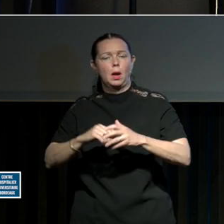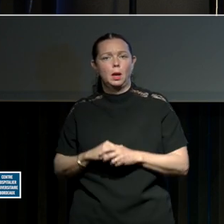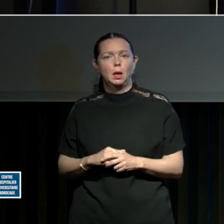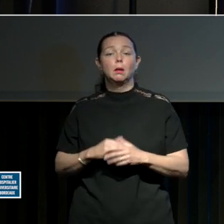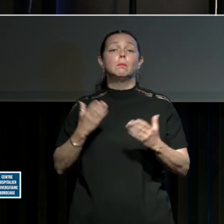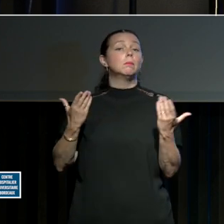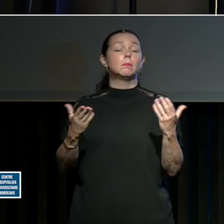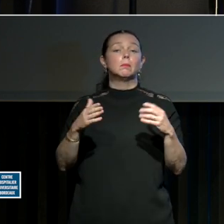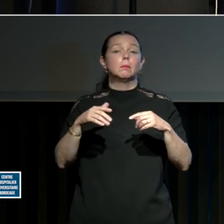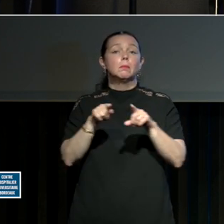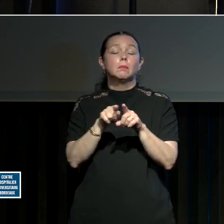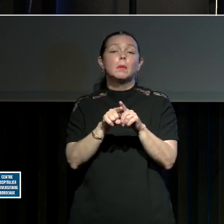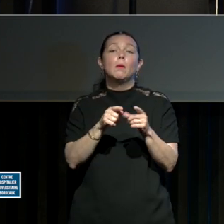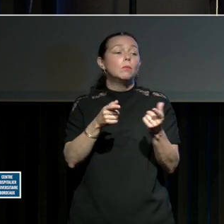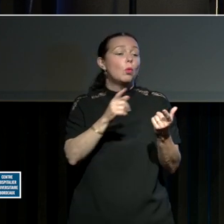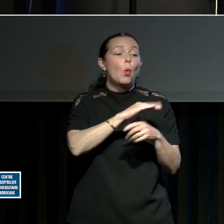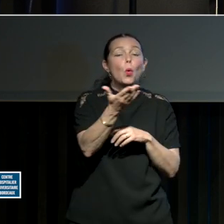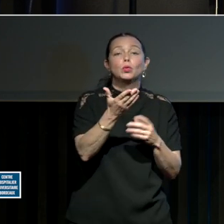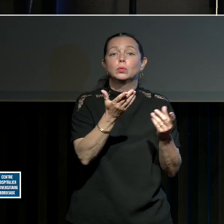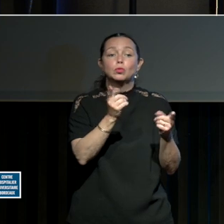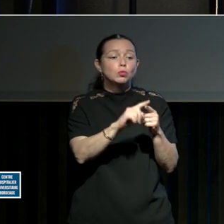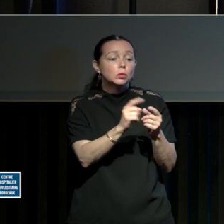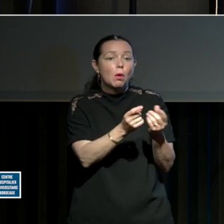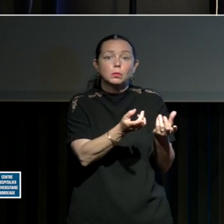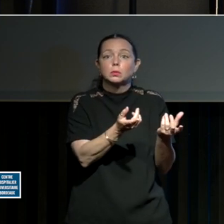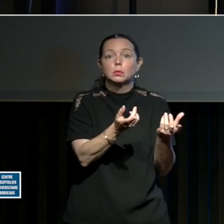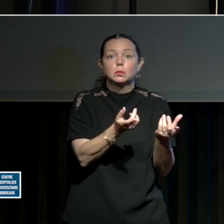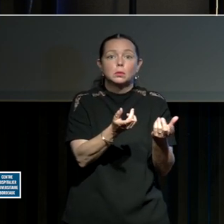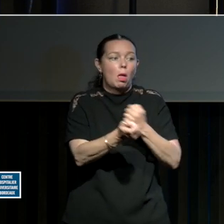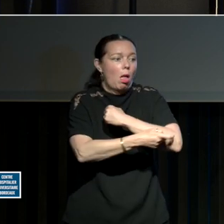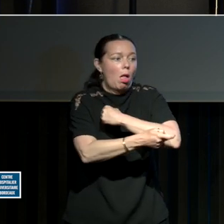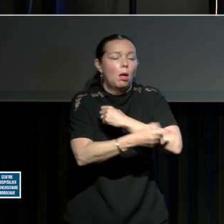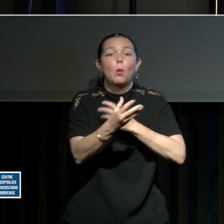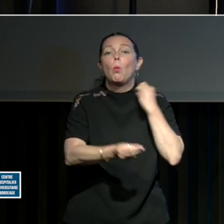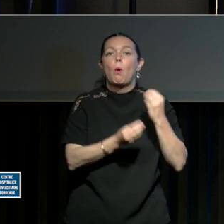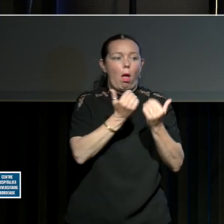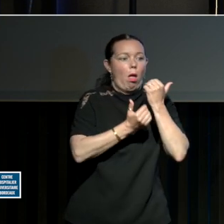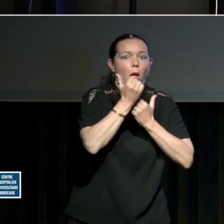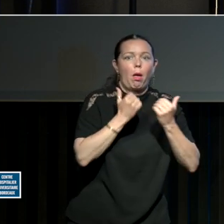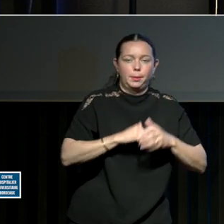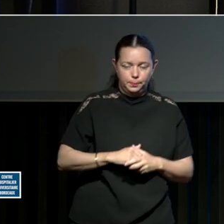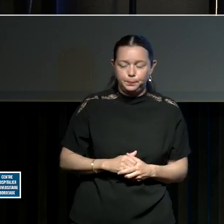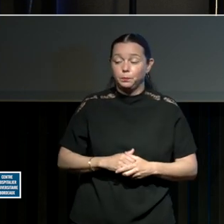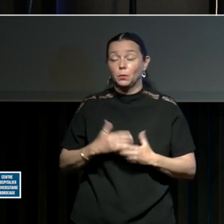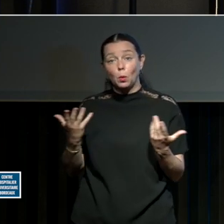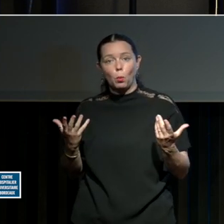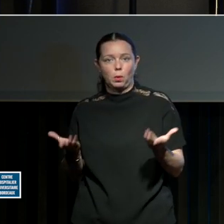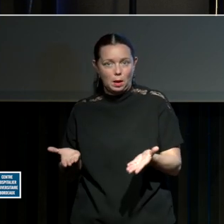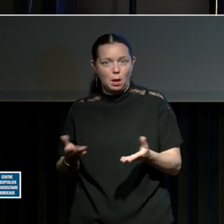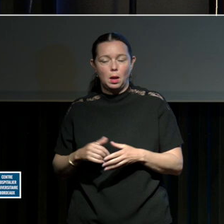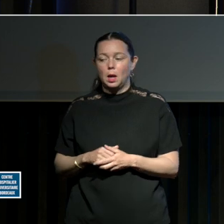connaît, par exemple, pour les substances addictives ou l'alimentation. Donc il va être important de